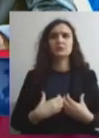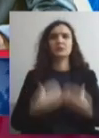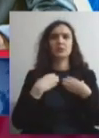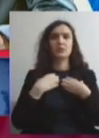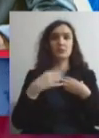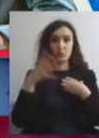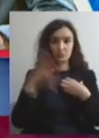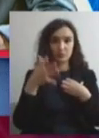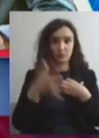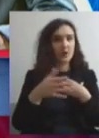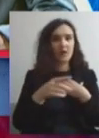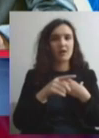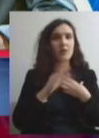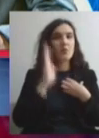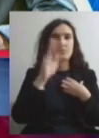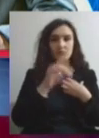ხომ დღის წესრიგიდან?